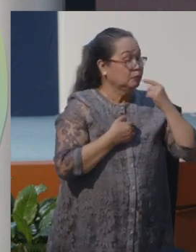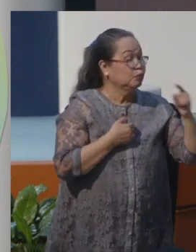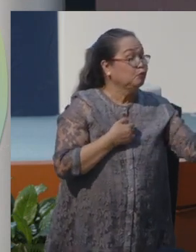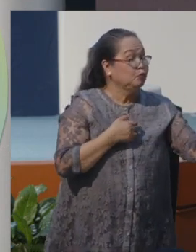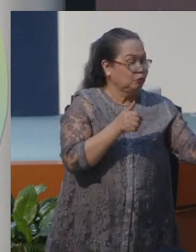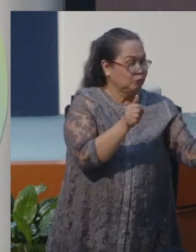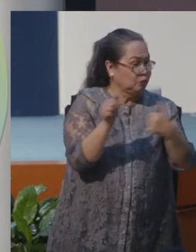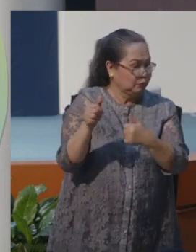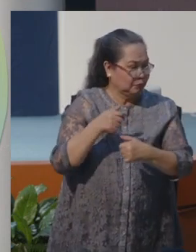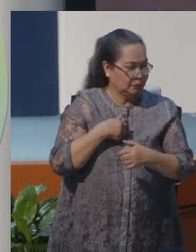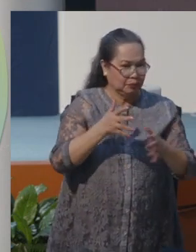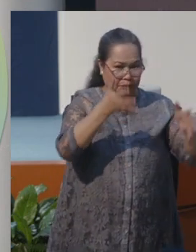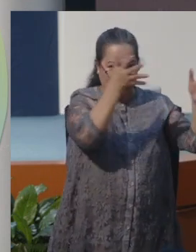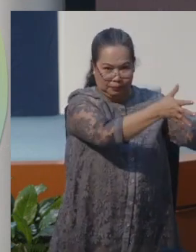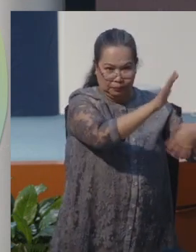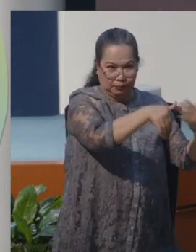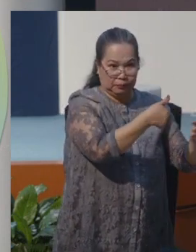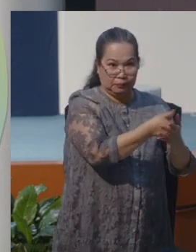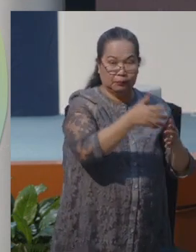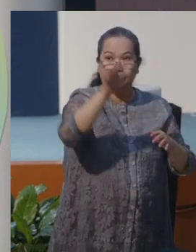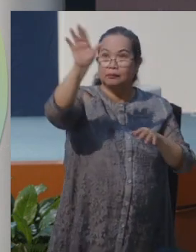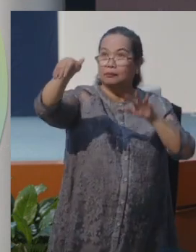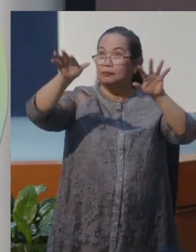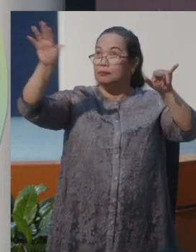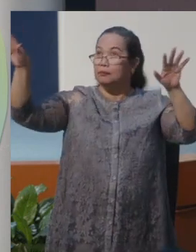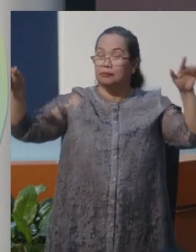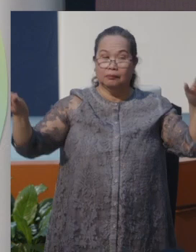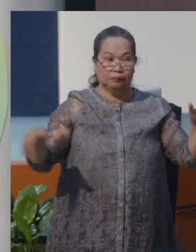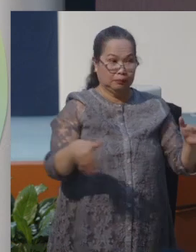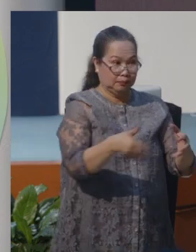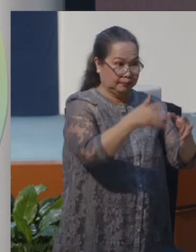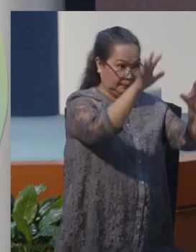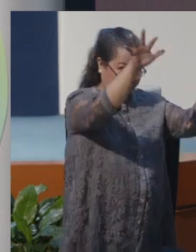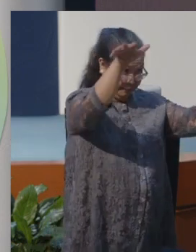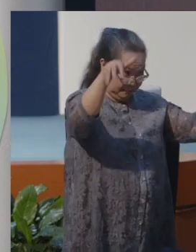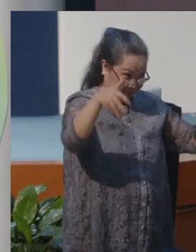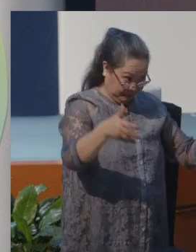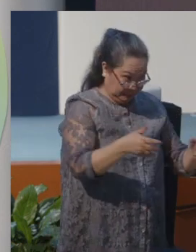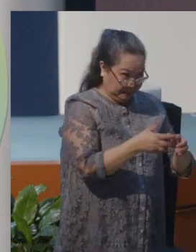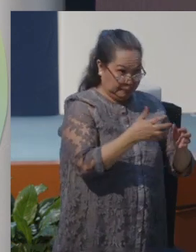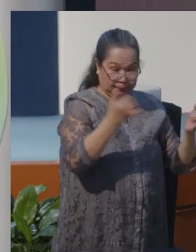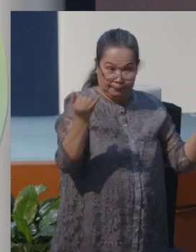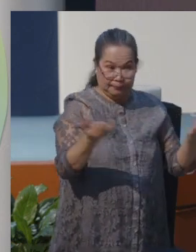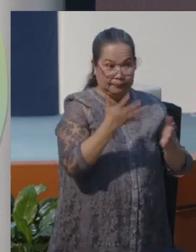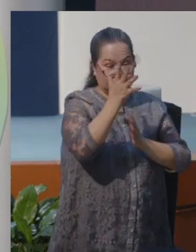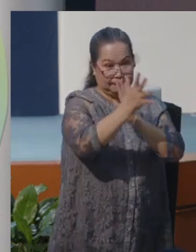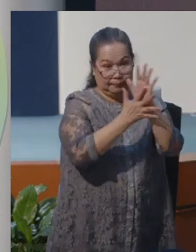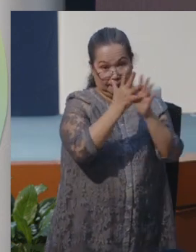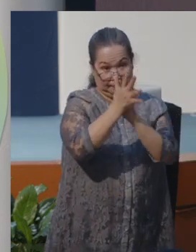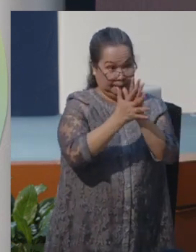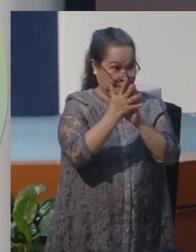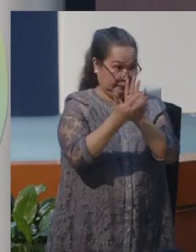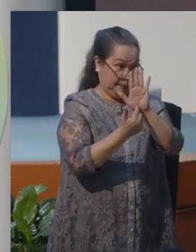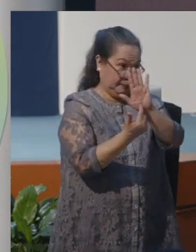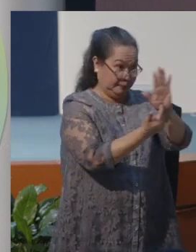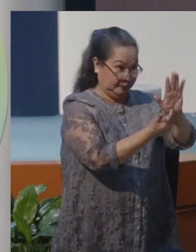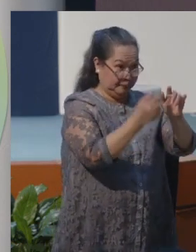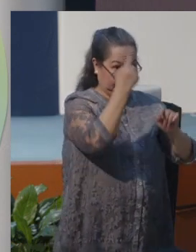Tapos tinawag niya lahat ng kanyang mga kaibigang, mga tax collector para makilala nila si Jesus. Isang ehemplo para sa